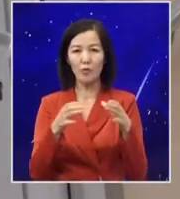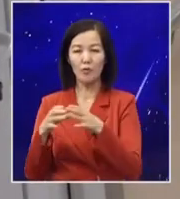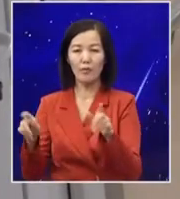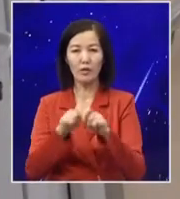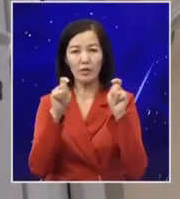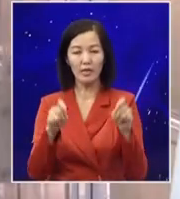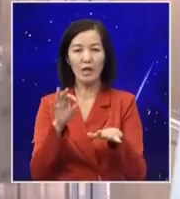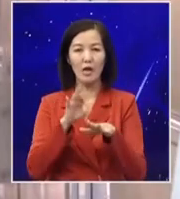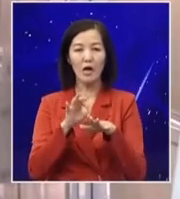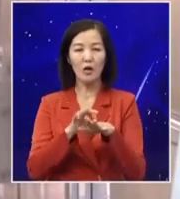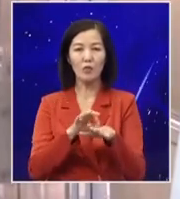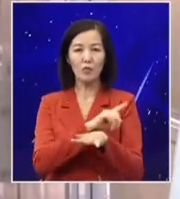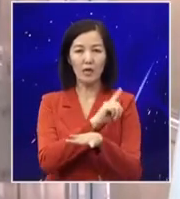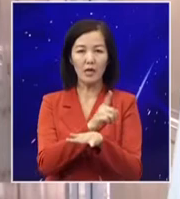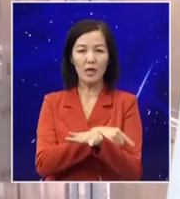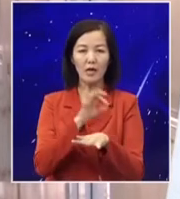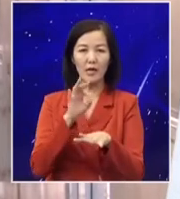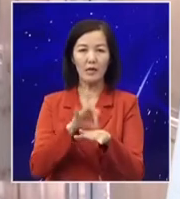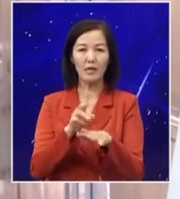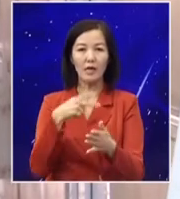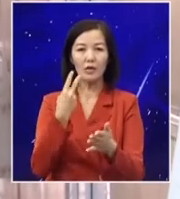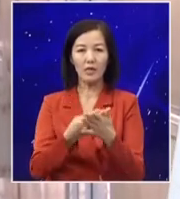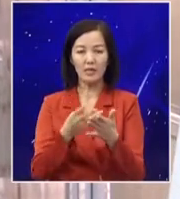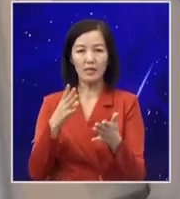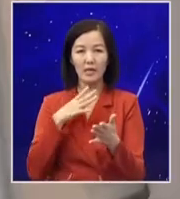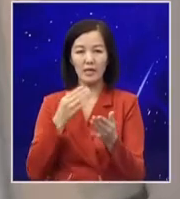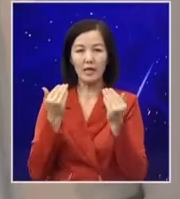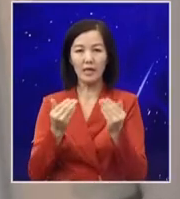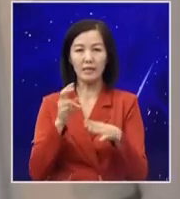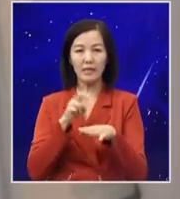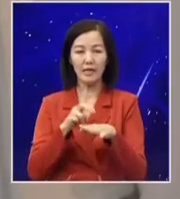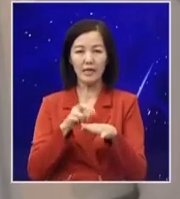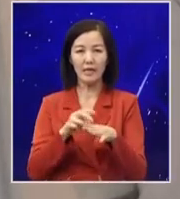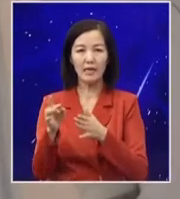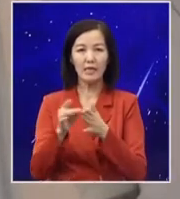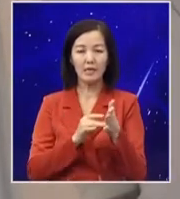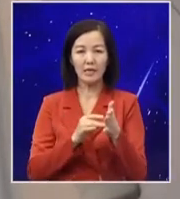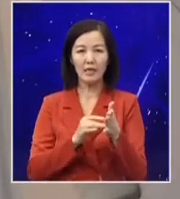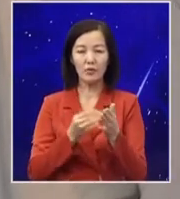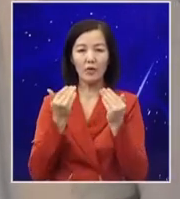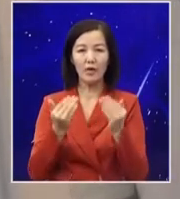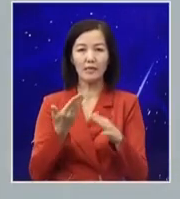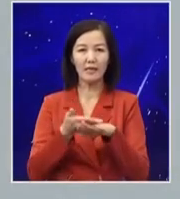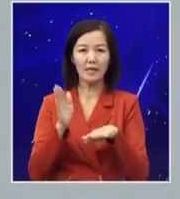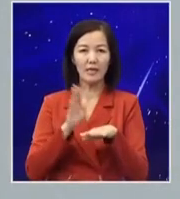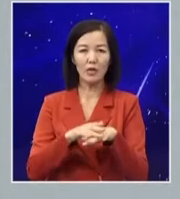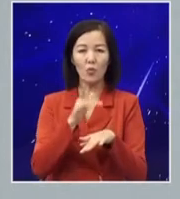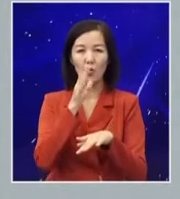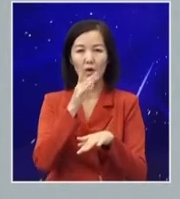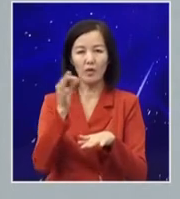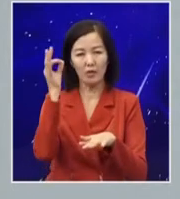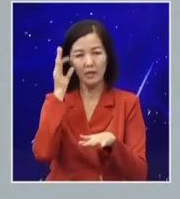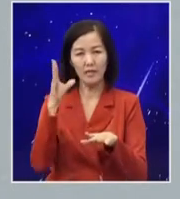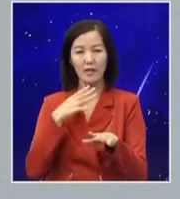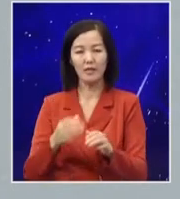Мұнда індеттің асқынған түрімен ауырғандар жатқызылған еді. Қазір дәрігерлер сол сәтті өте қиын әрі қарбалас кезең еді деп